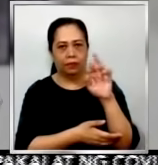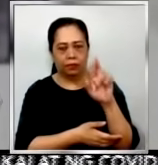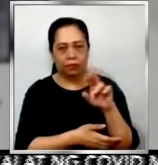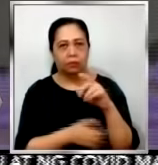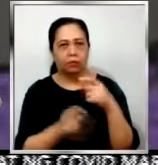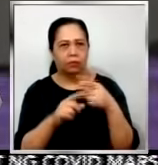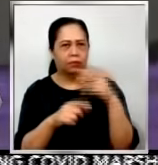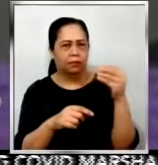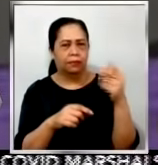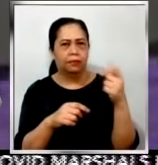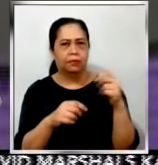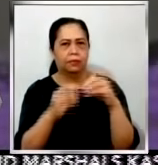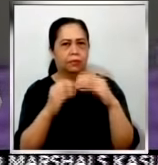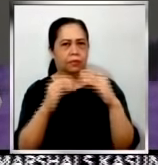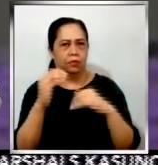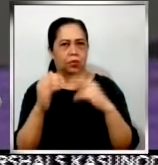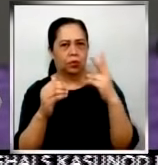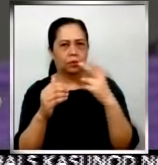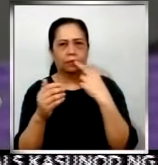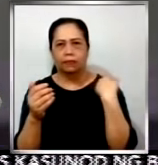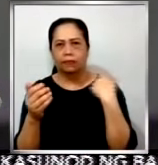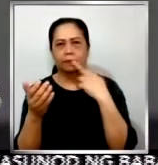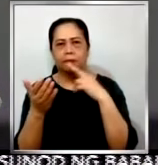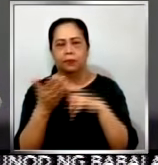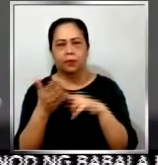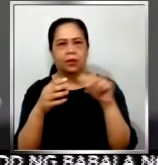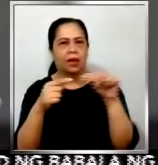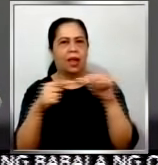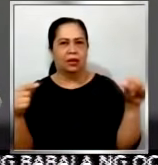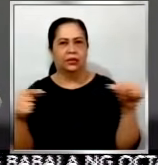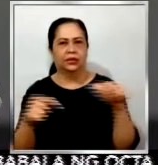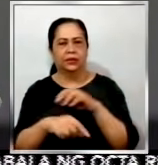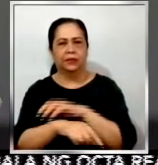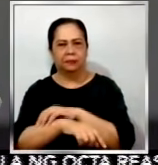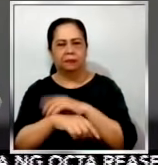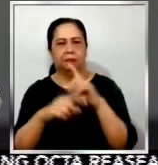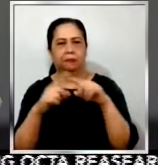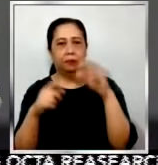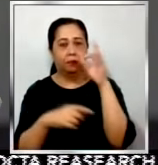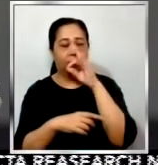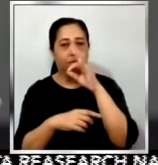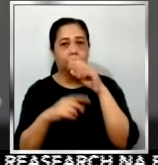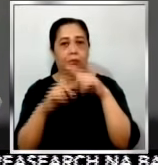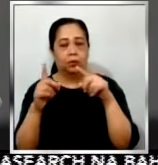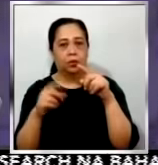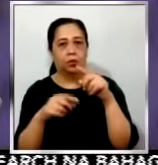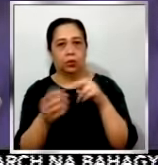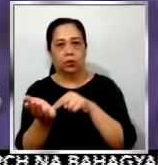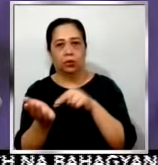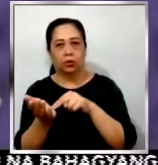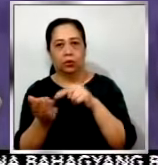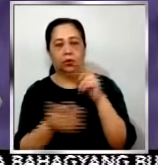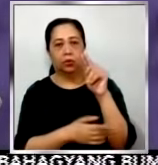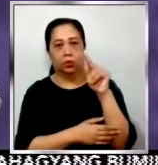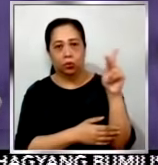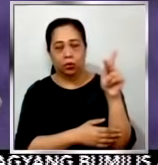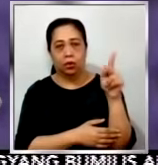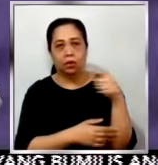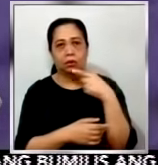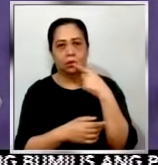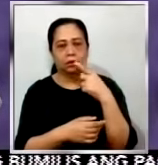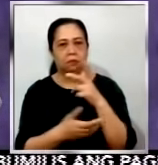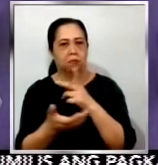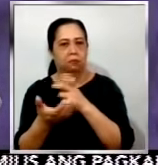dalawa ang napaulat na nagka-allergic reaction dito. Ang Pinoy nurse sa UK na si Edward Angelo Granada, binakunahan itong December